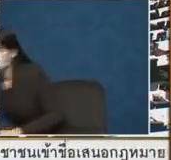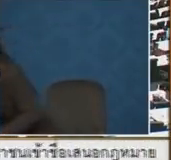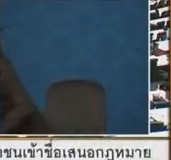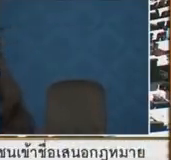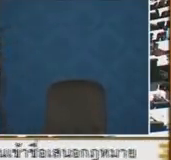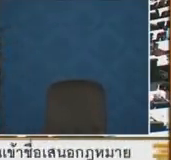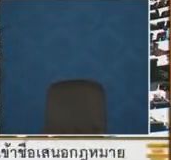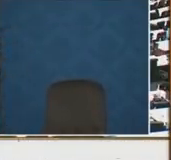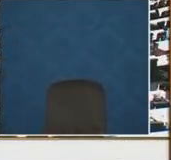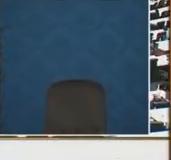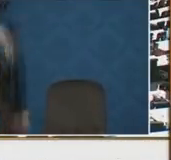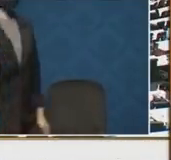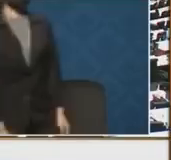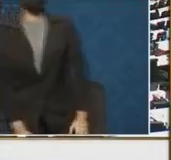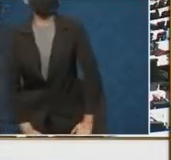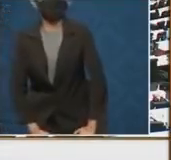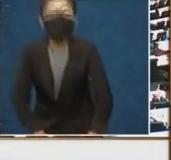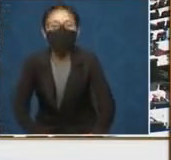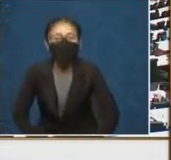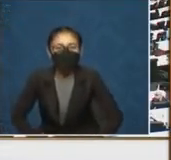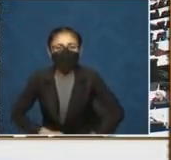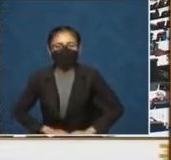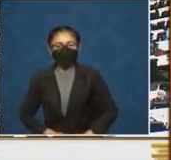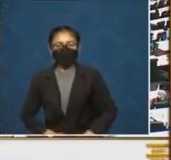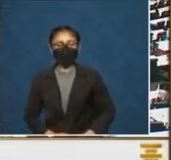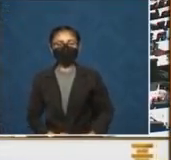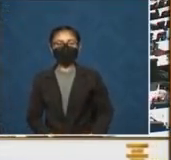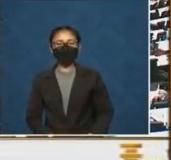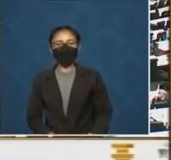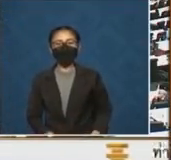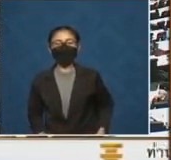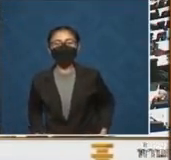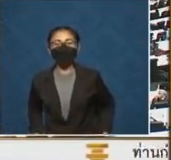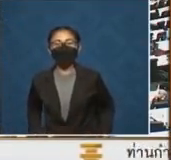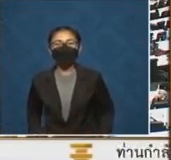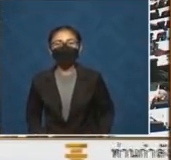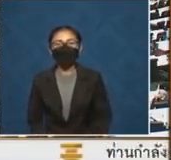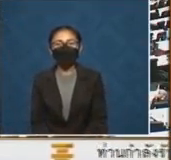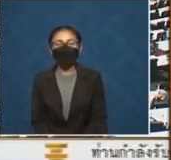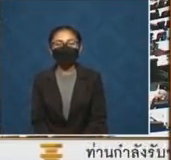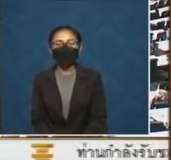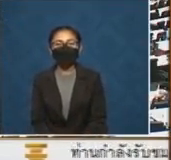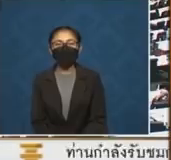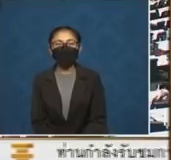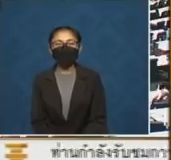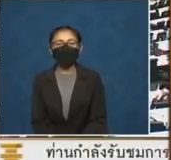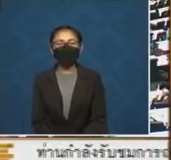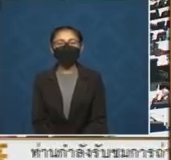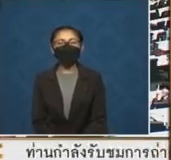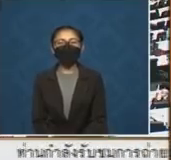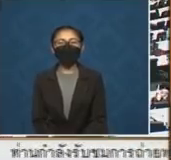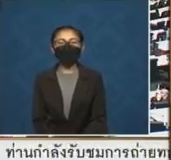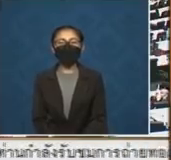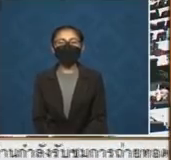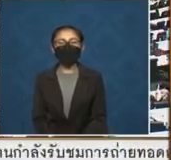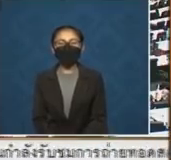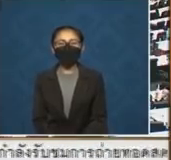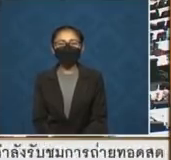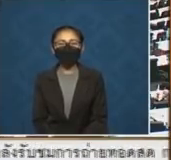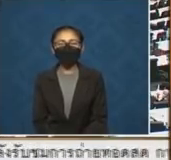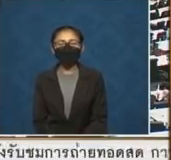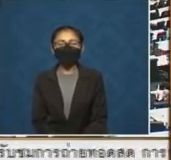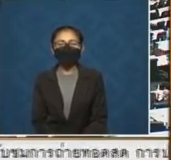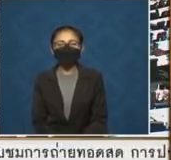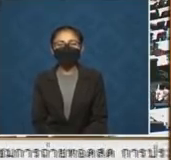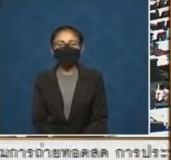ป็นหน้าที่เขาต้องทำหน้าที่ให้รัฐบาลเดินสะดุดร ั ฐบาลมีหน้าที่จะต้องดึงพวกตัวเองเข้าห้องประชุมทำให้การประชุม